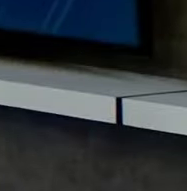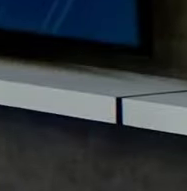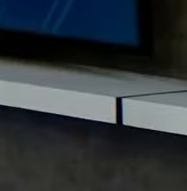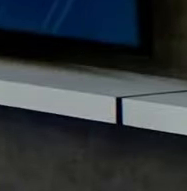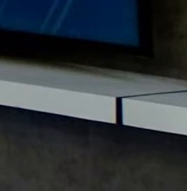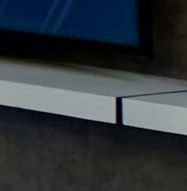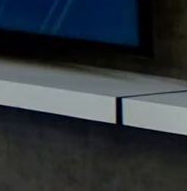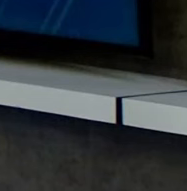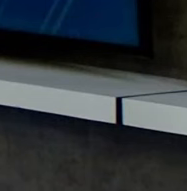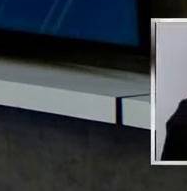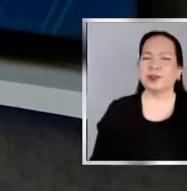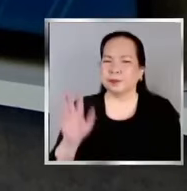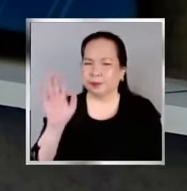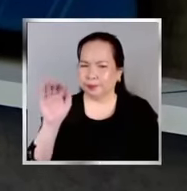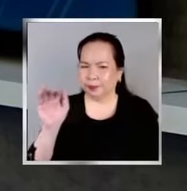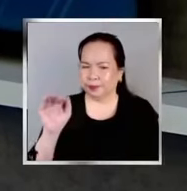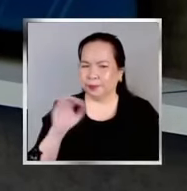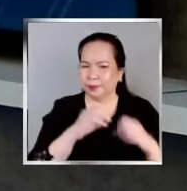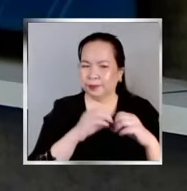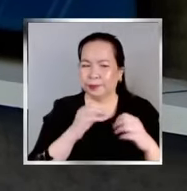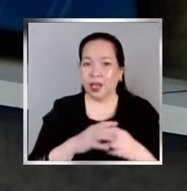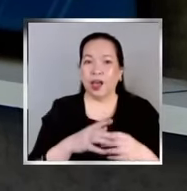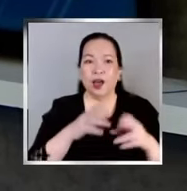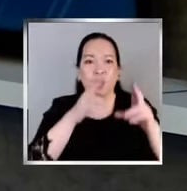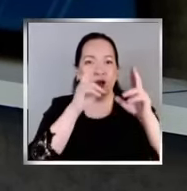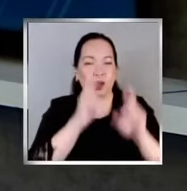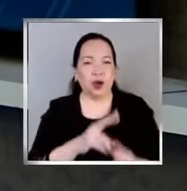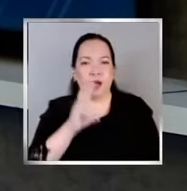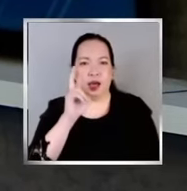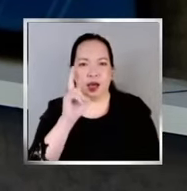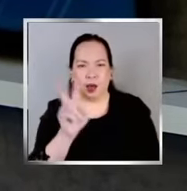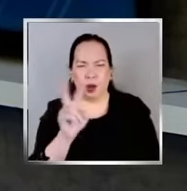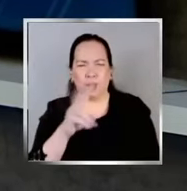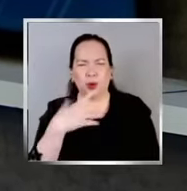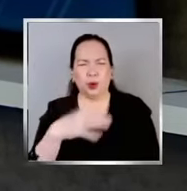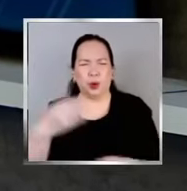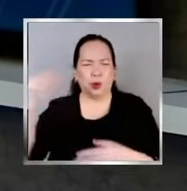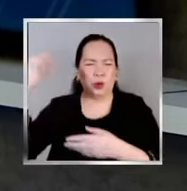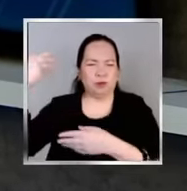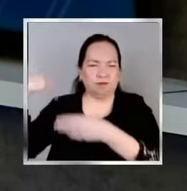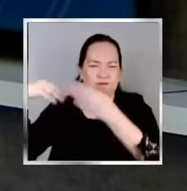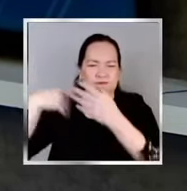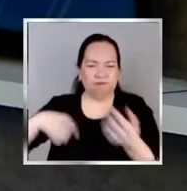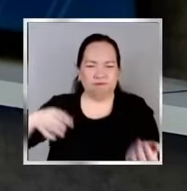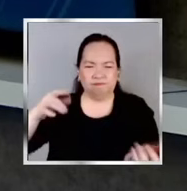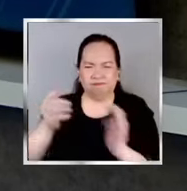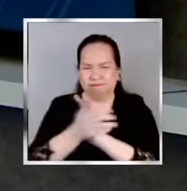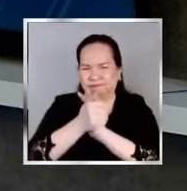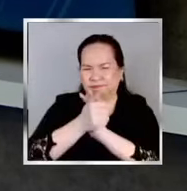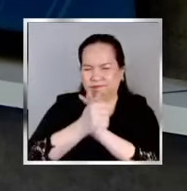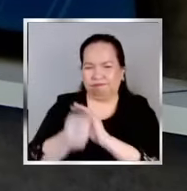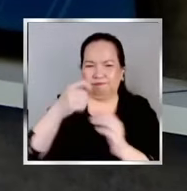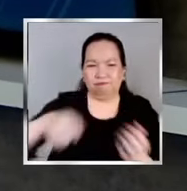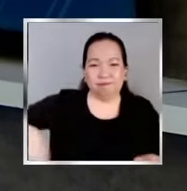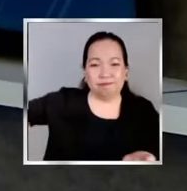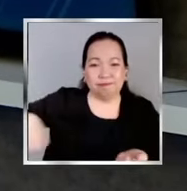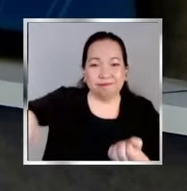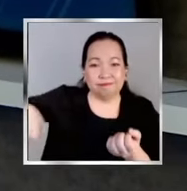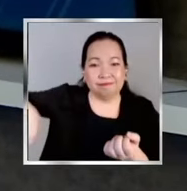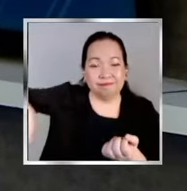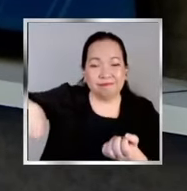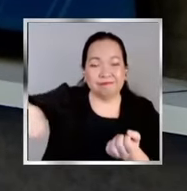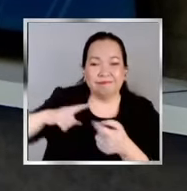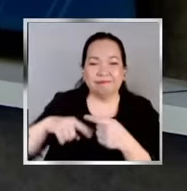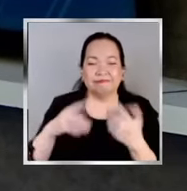Mga kapuso, binigyan pugay ang dalawa sa mga itinuturing na alamat pagdating sa billiard sa isang Champions Hall sa Laguna. Kabilang diyan si Efren